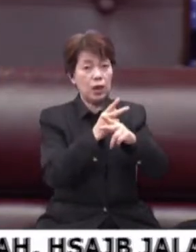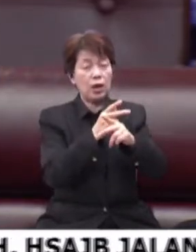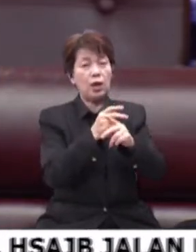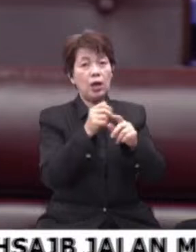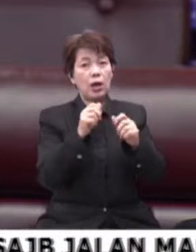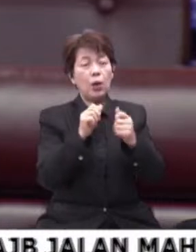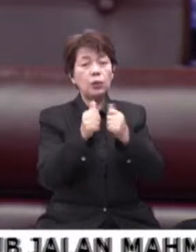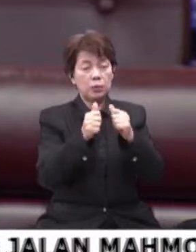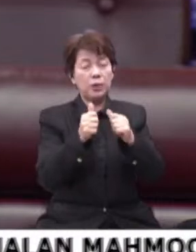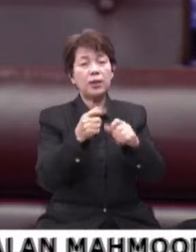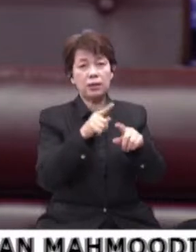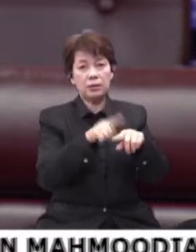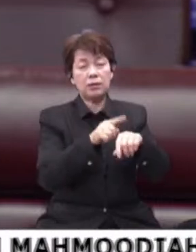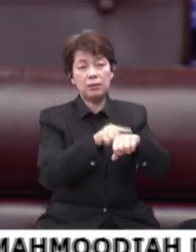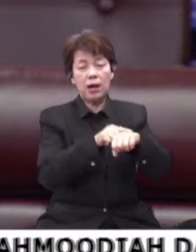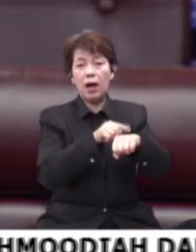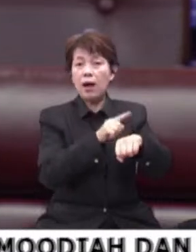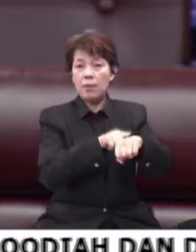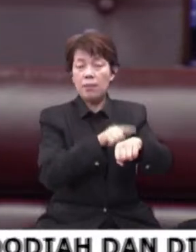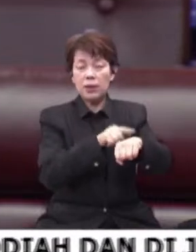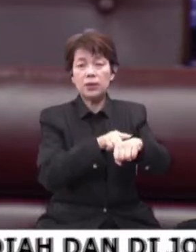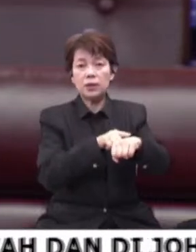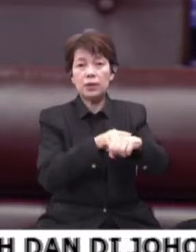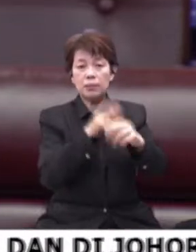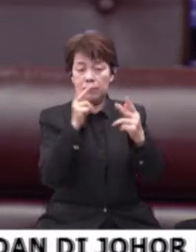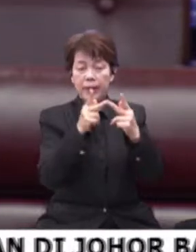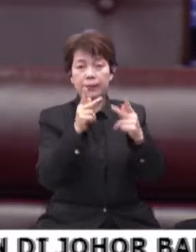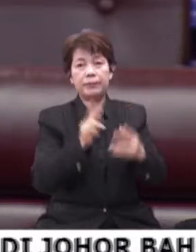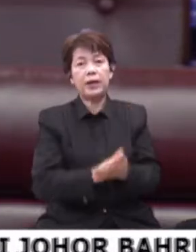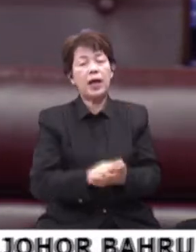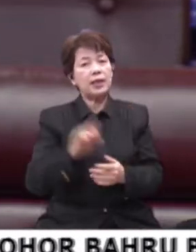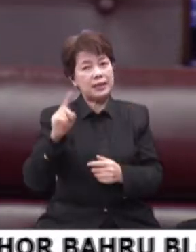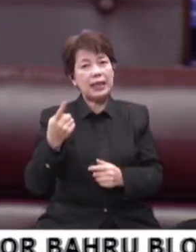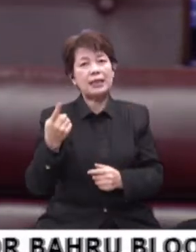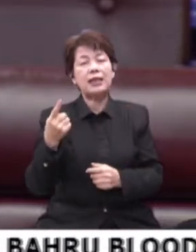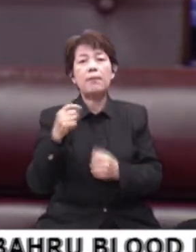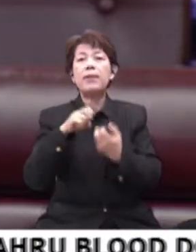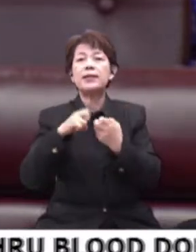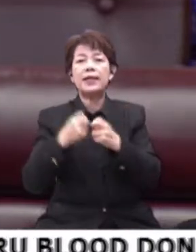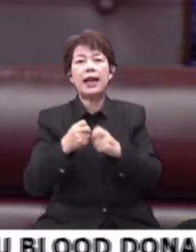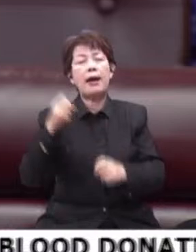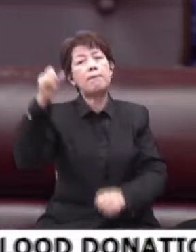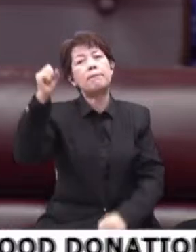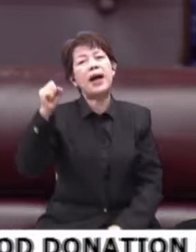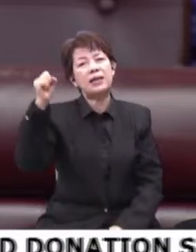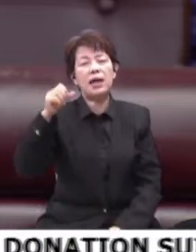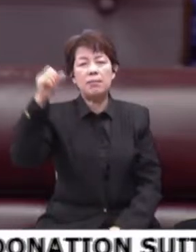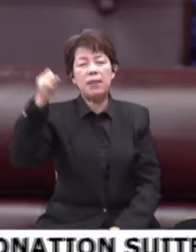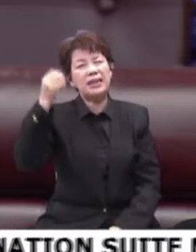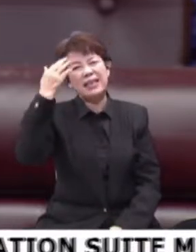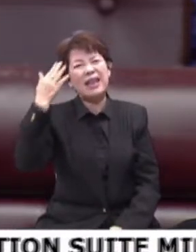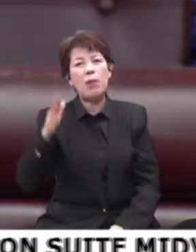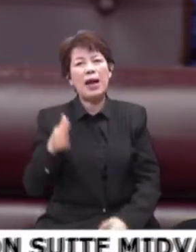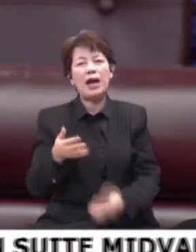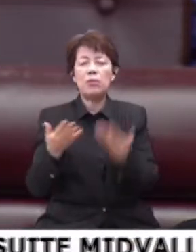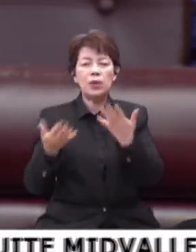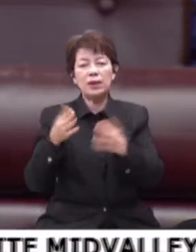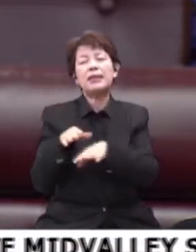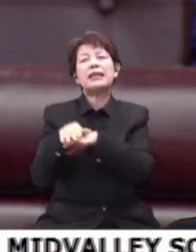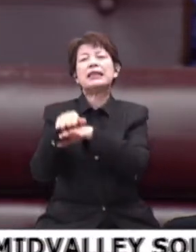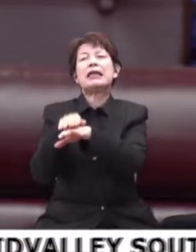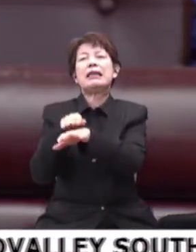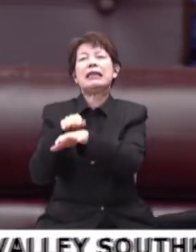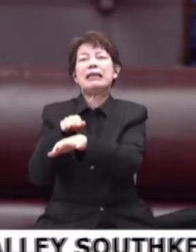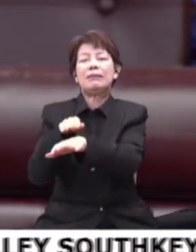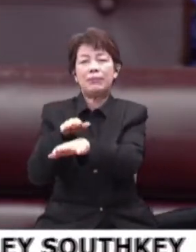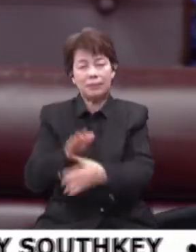jadi dari yang kita yang ada permasalahan ini mungkin bass Ya gimana kita tahu dalam game dan sebagainya tetapi kerjaan